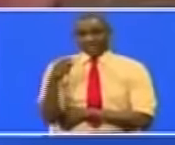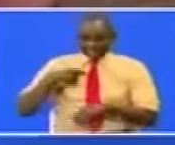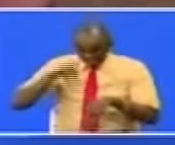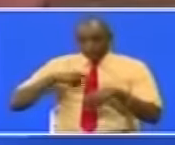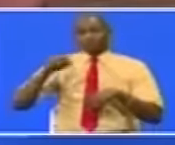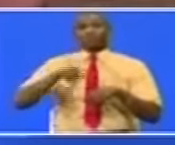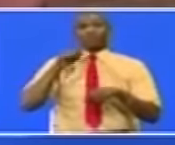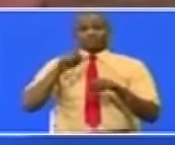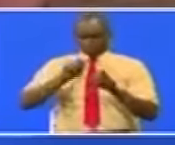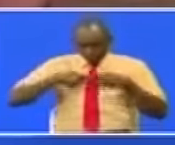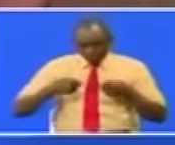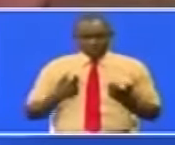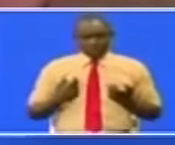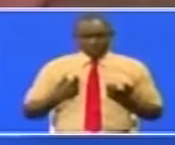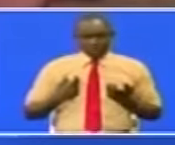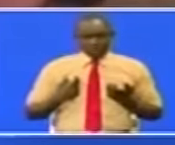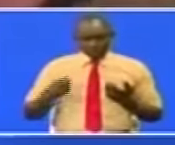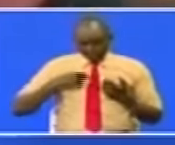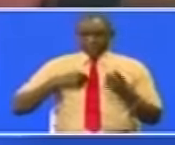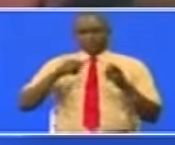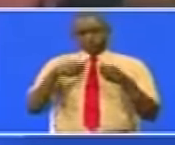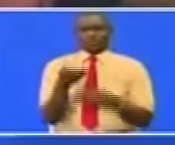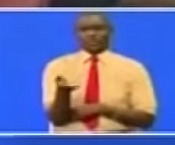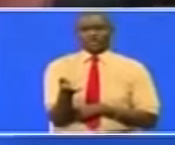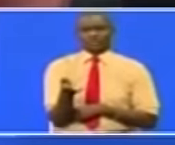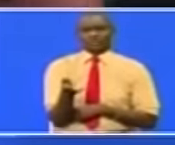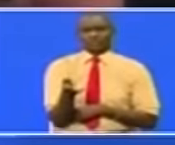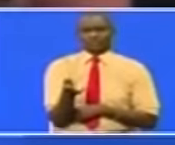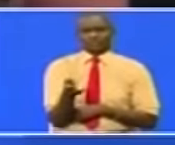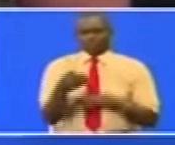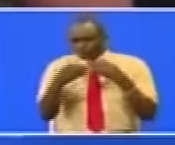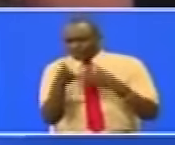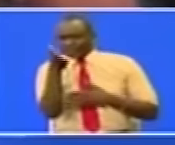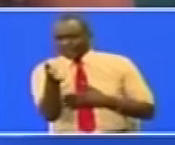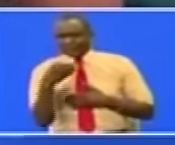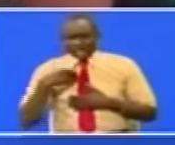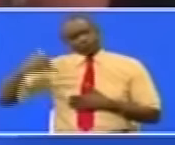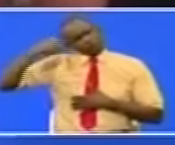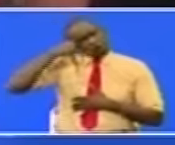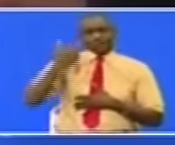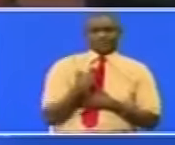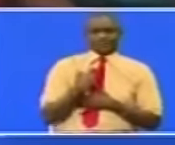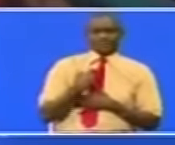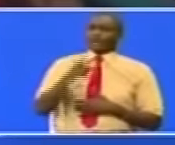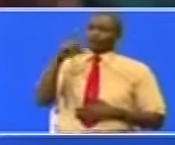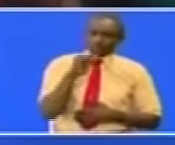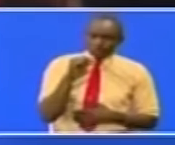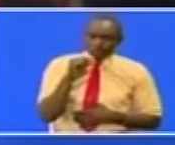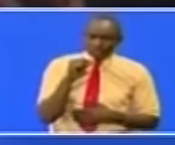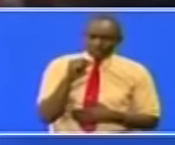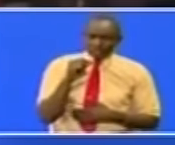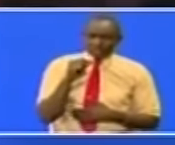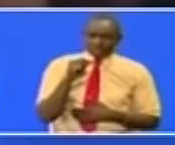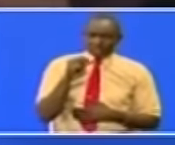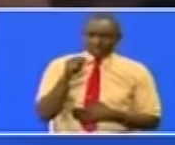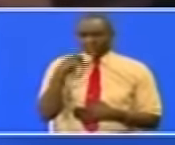viatu nikaa nikan unua viatu kidogo tu nik nikiwa simu nika jiwa na jirani